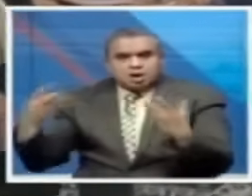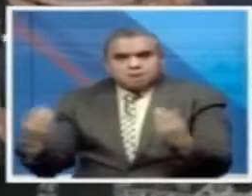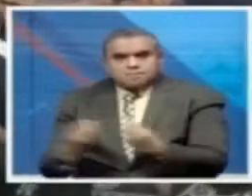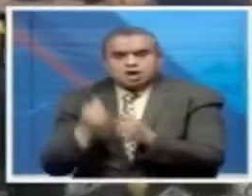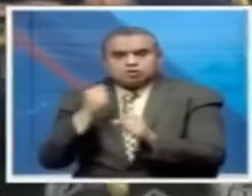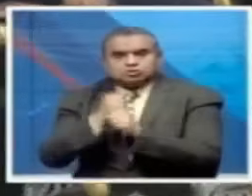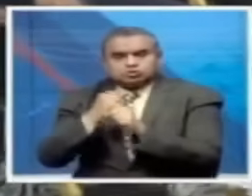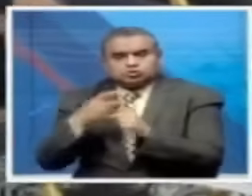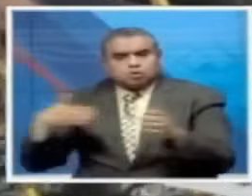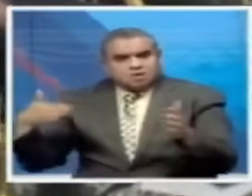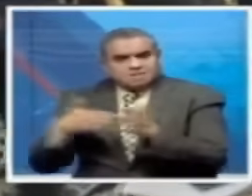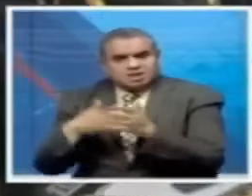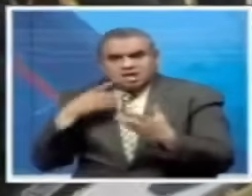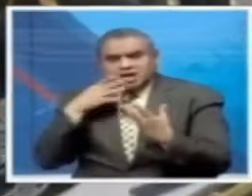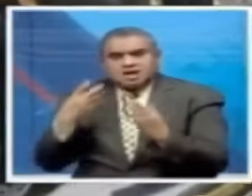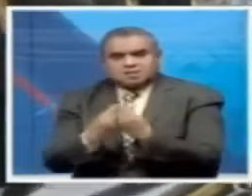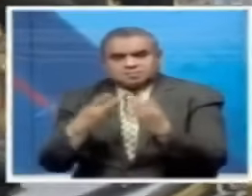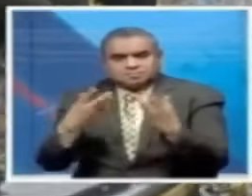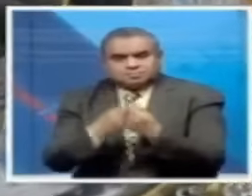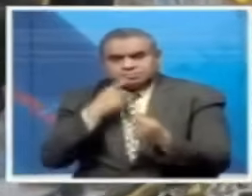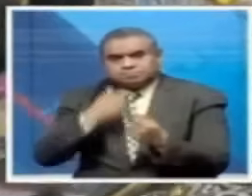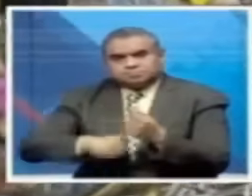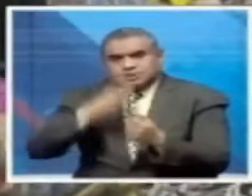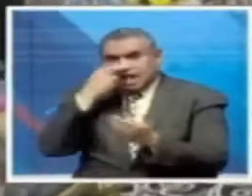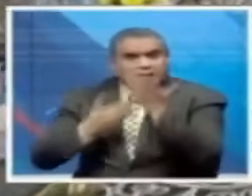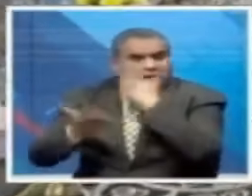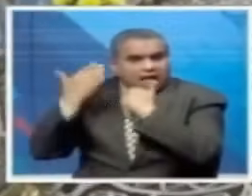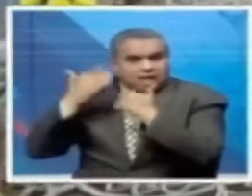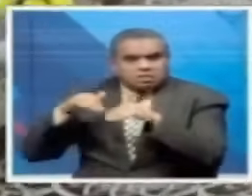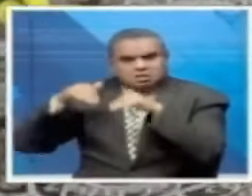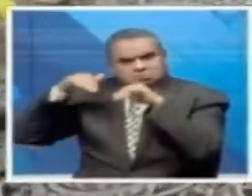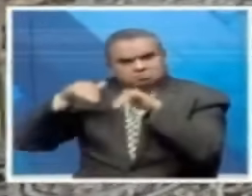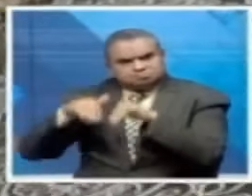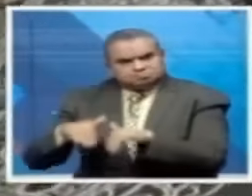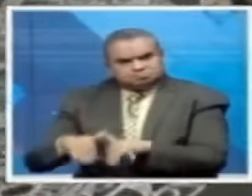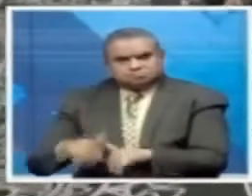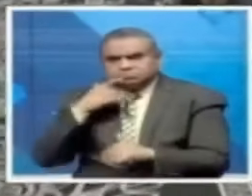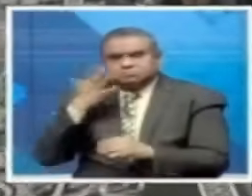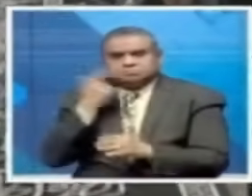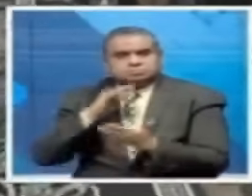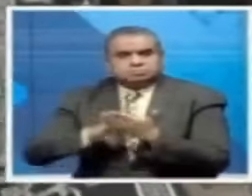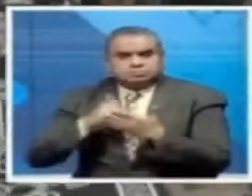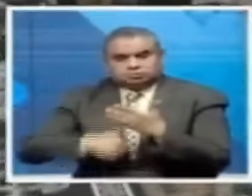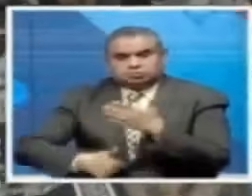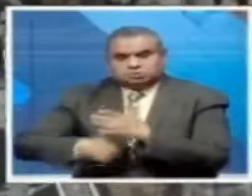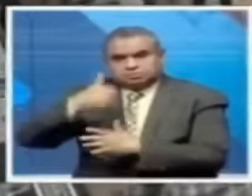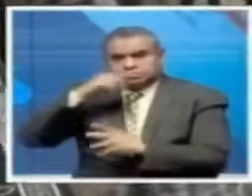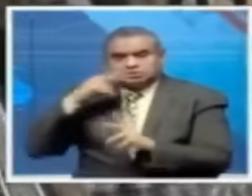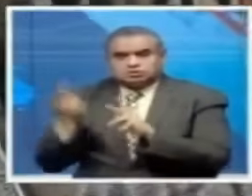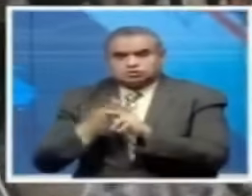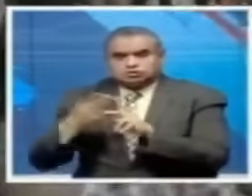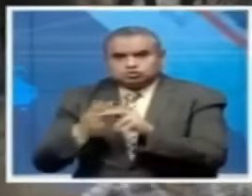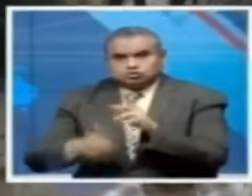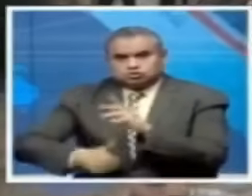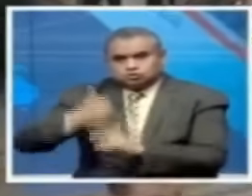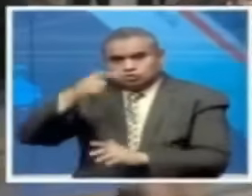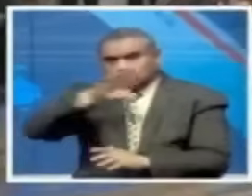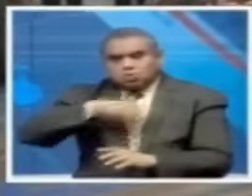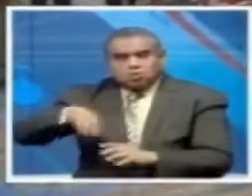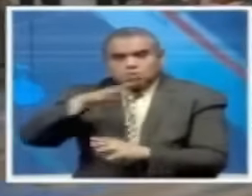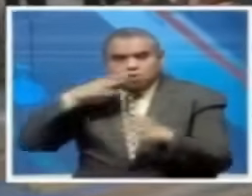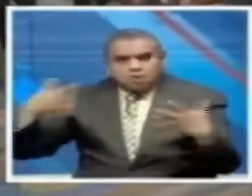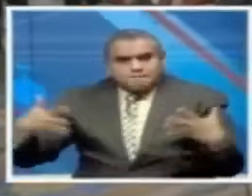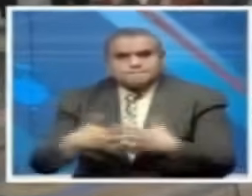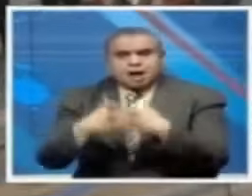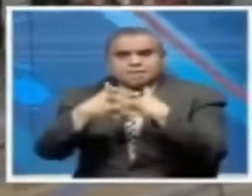بقالنا فترة كبيرة جدا ما فيش الكلام ده. لازم إن شاء الله نأيد نفسنا مش نأيد فخامة الرئيس